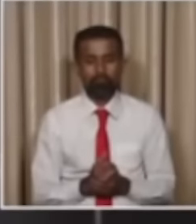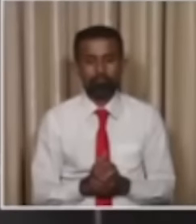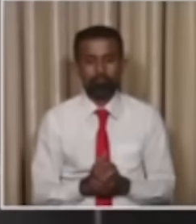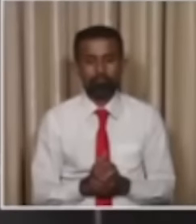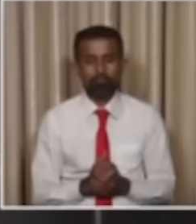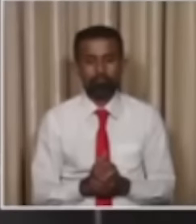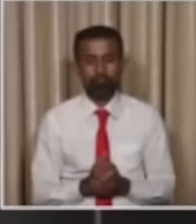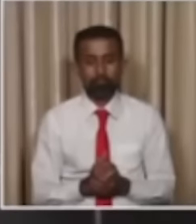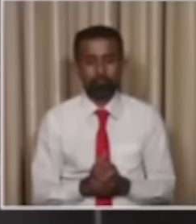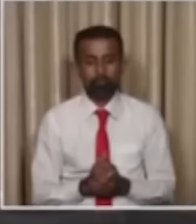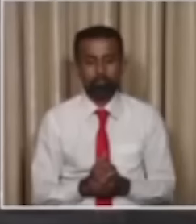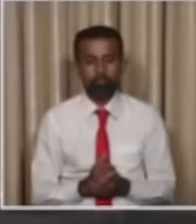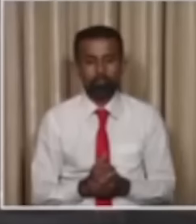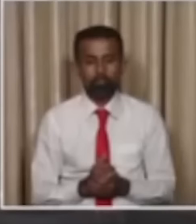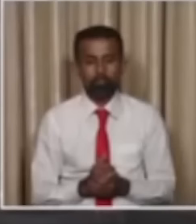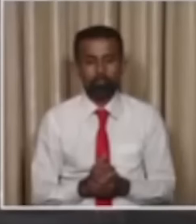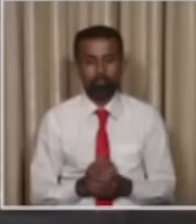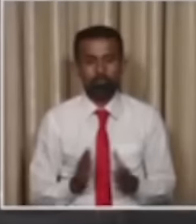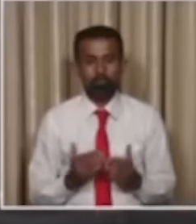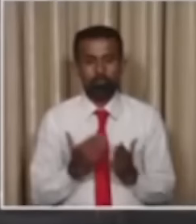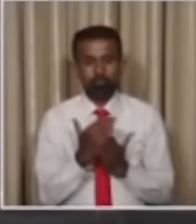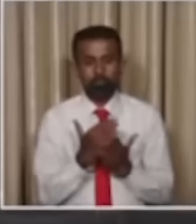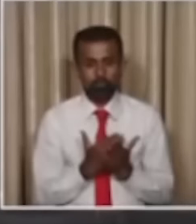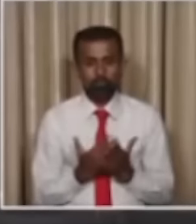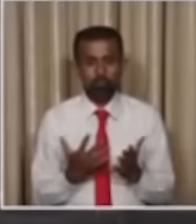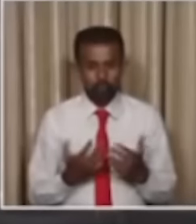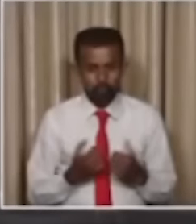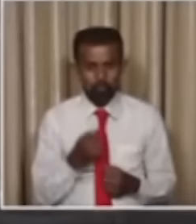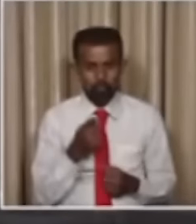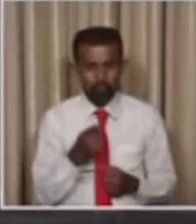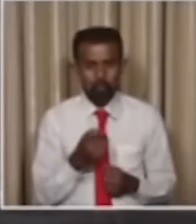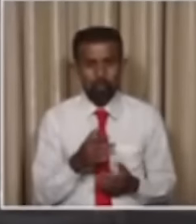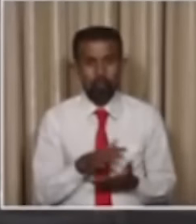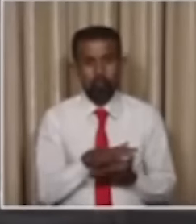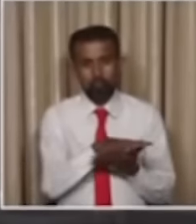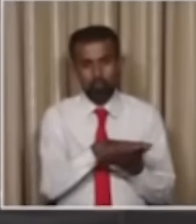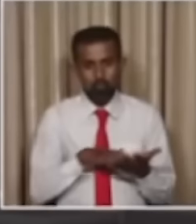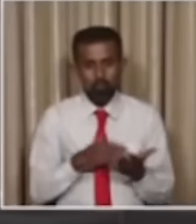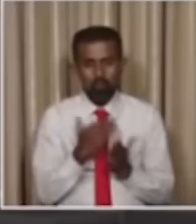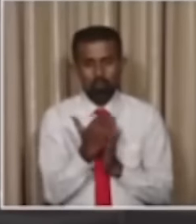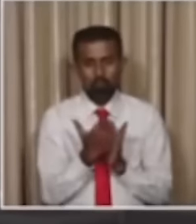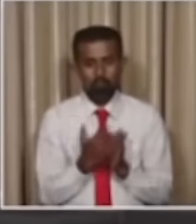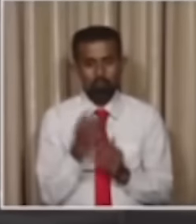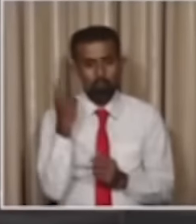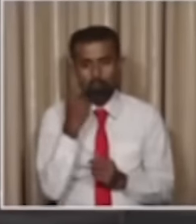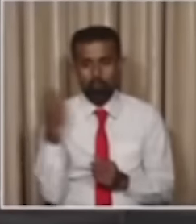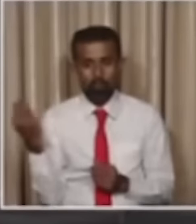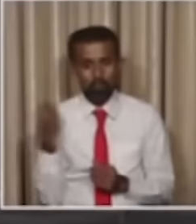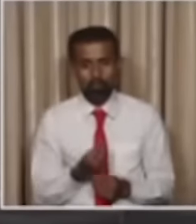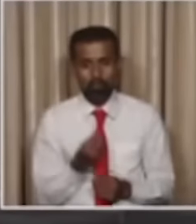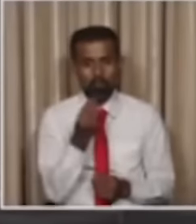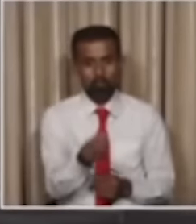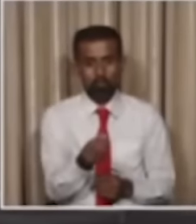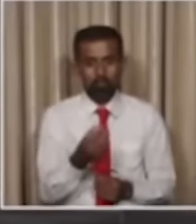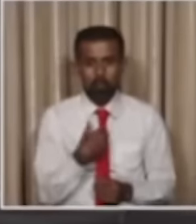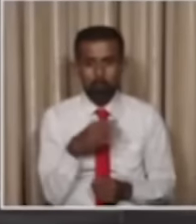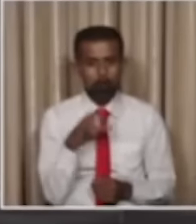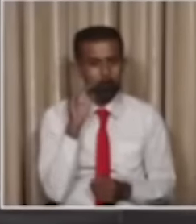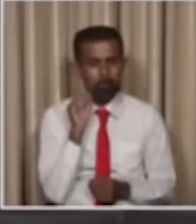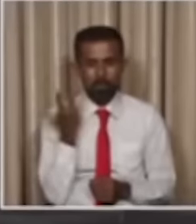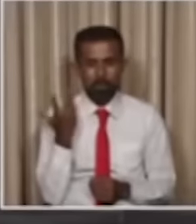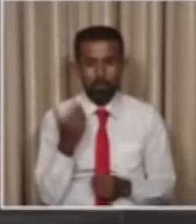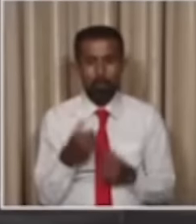ඒකේ තව දුරටත් විස්තර ඕනනම් මම වැඩි විස්තර තව හොයලා දෙන්නම්. හැබැයි මම පිළිගන්නේ